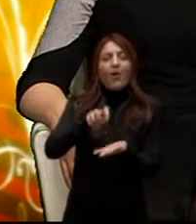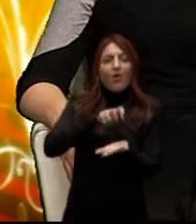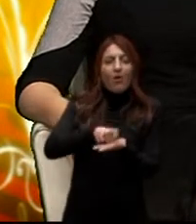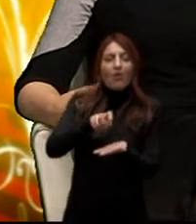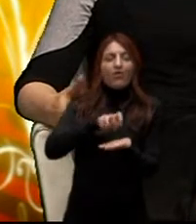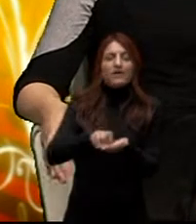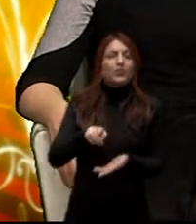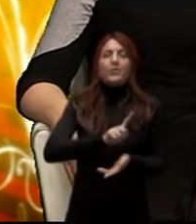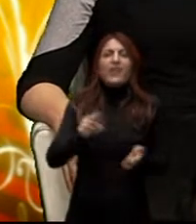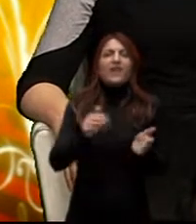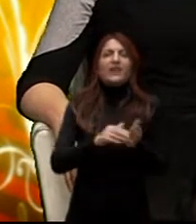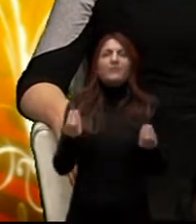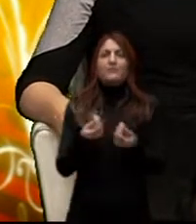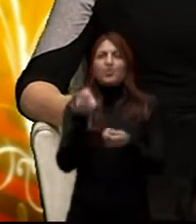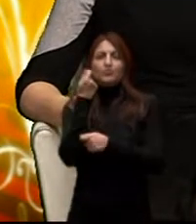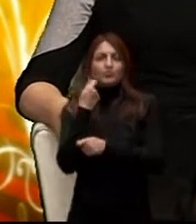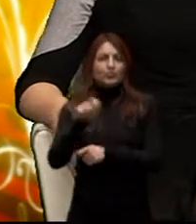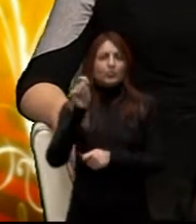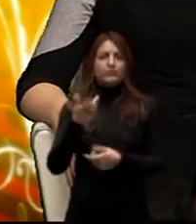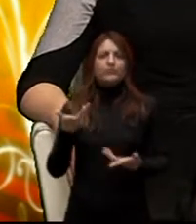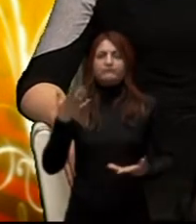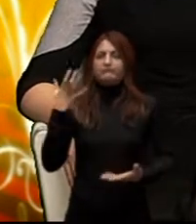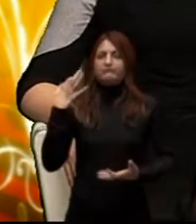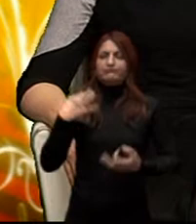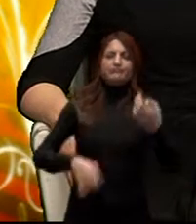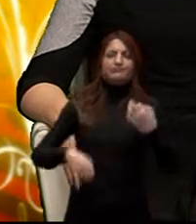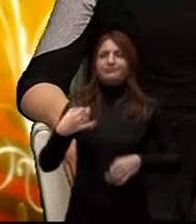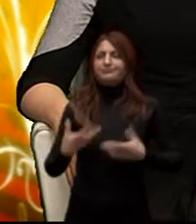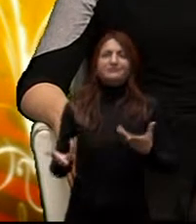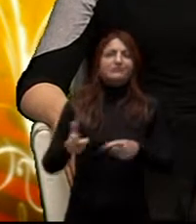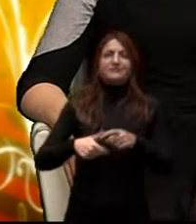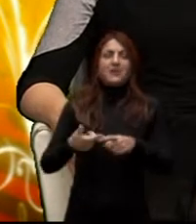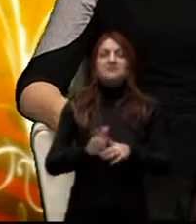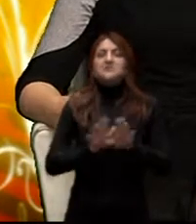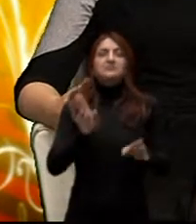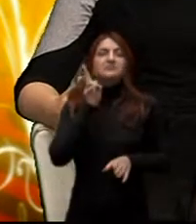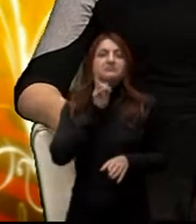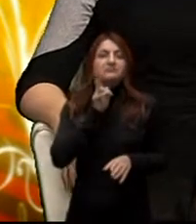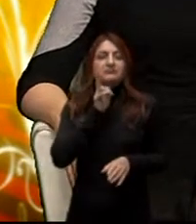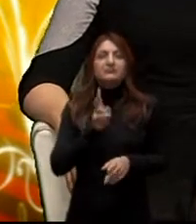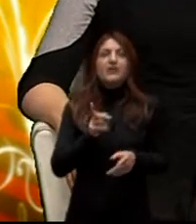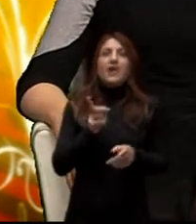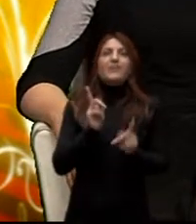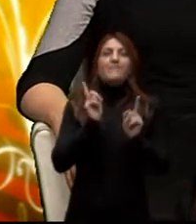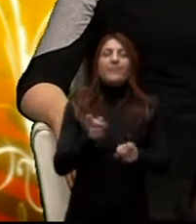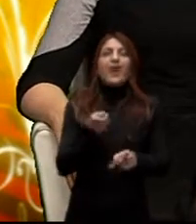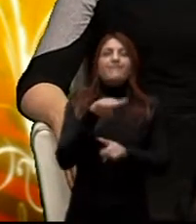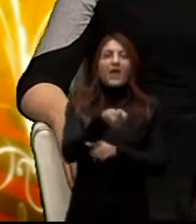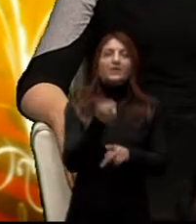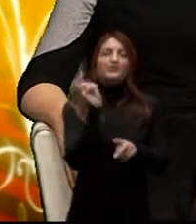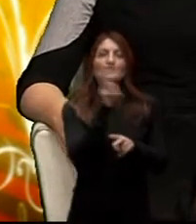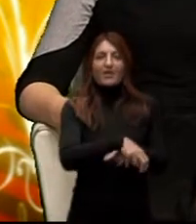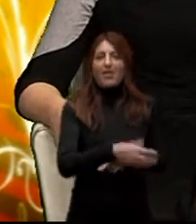to vam ne treba nekakvi skupi pribor. Pribor, tako da, ne morate članarine plaćati.